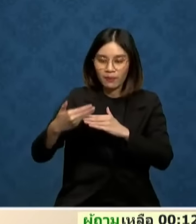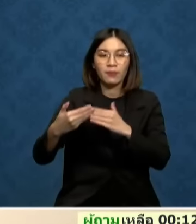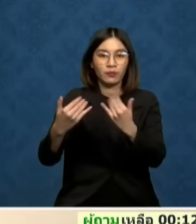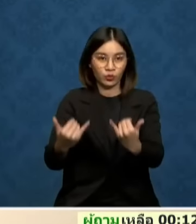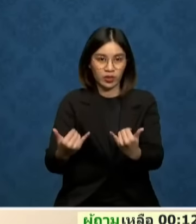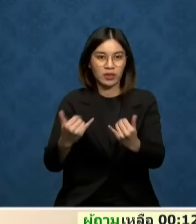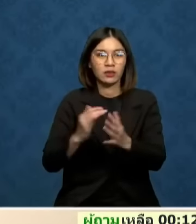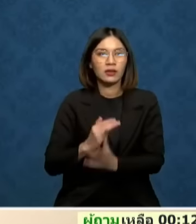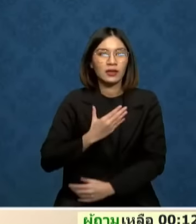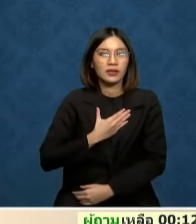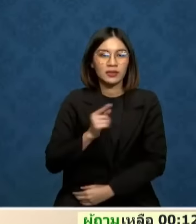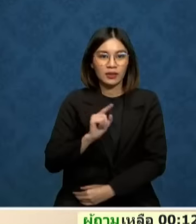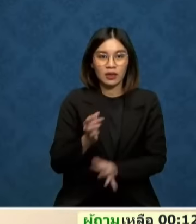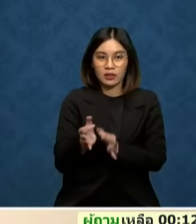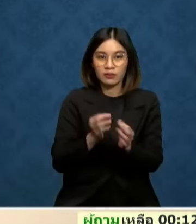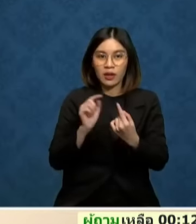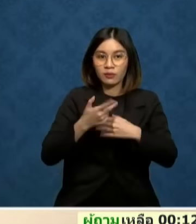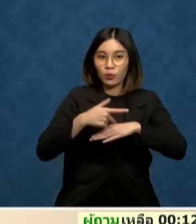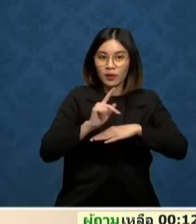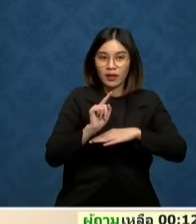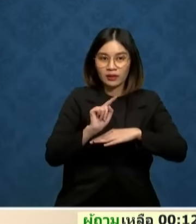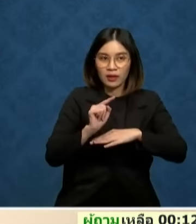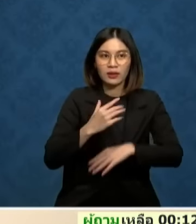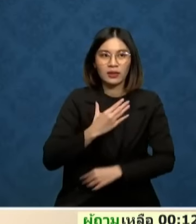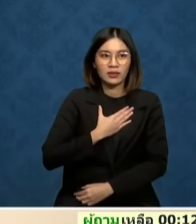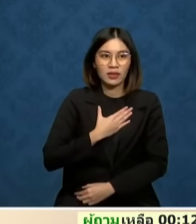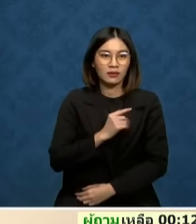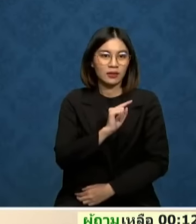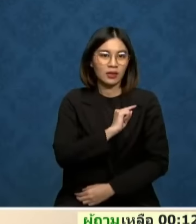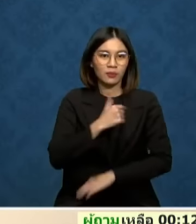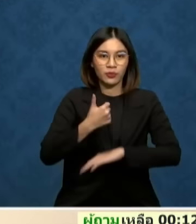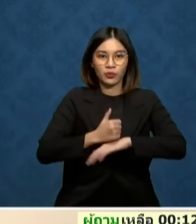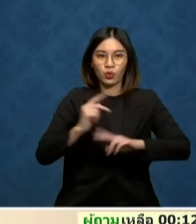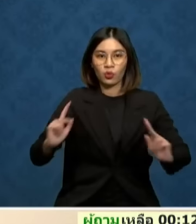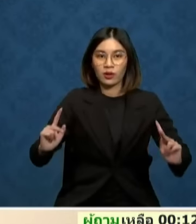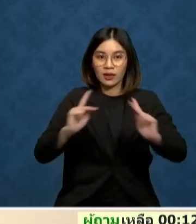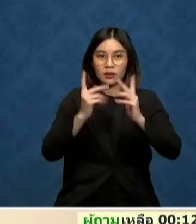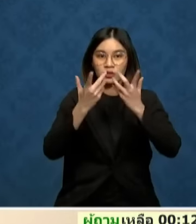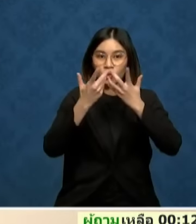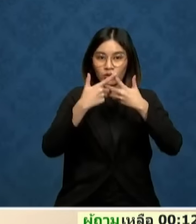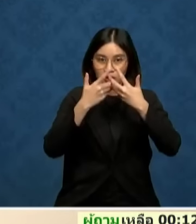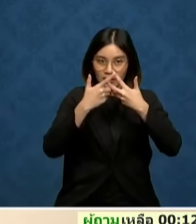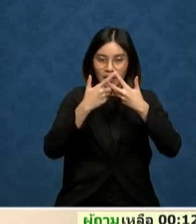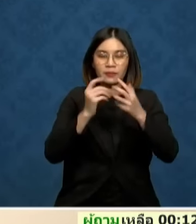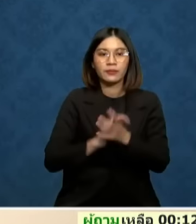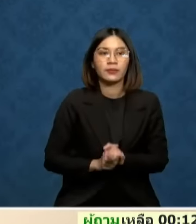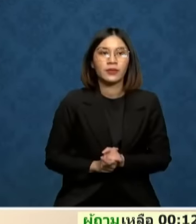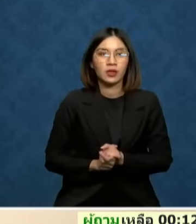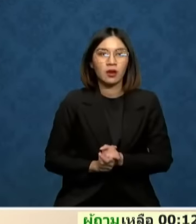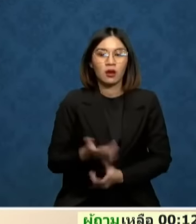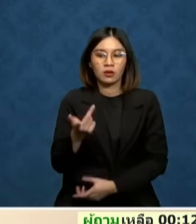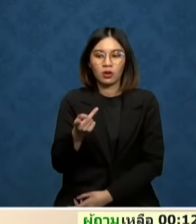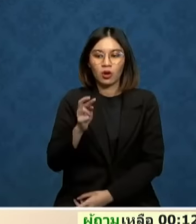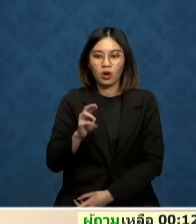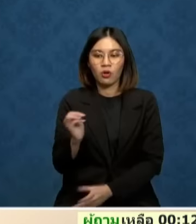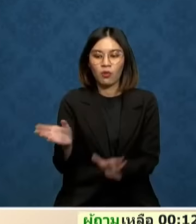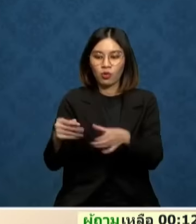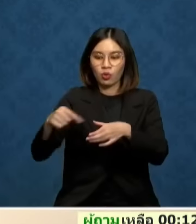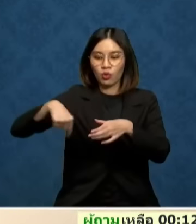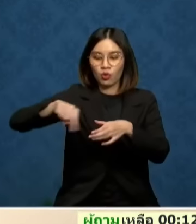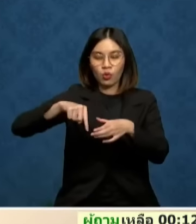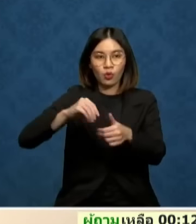ดิฉันเองต้องนำเรียนท่านประธานว่าดิฉันในฐานะรัฐมนตรีว่าการกระทรวง ุตสาหกรรมแล้วก็ในฐานะครม.ภายใต้การน